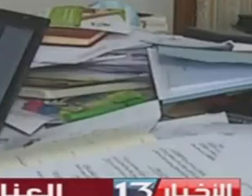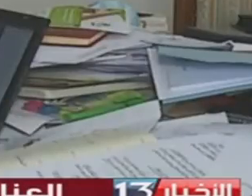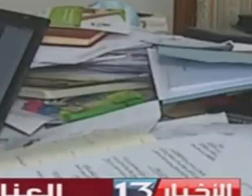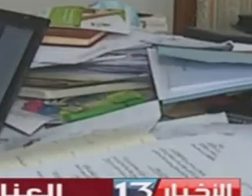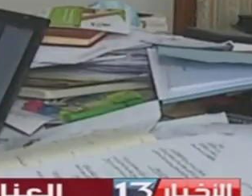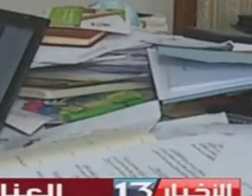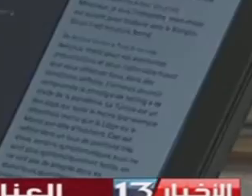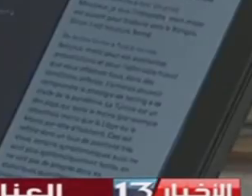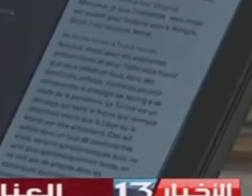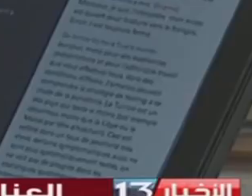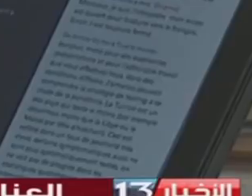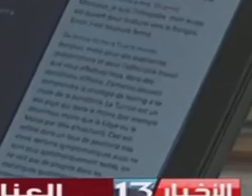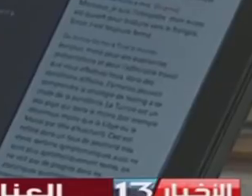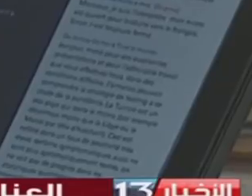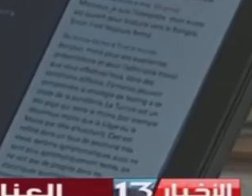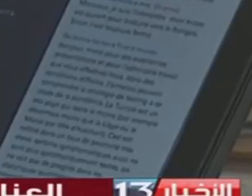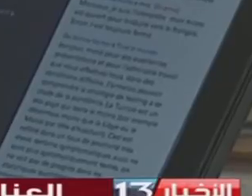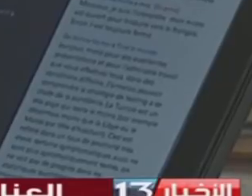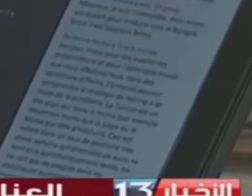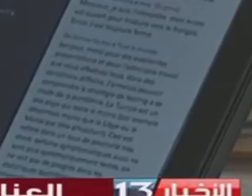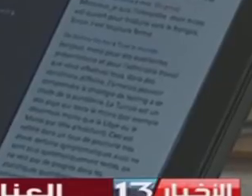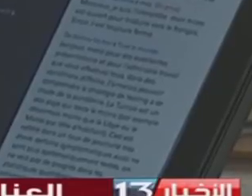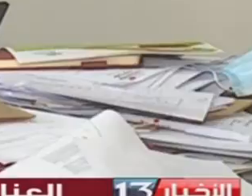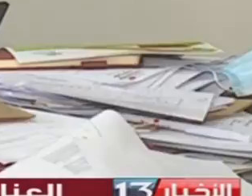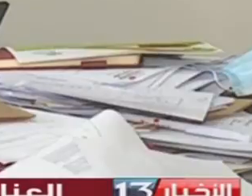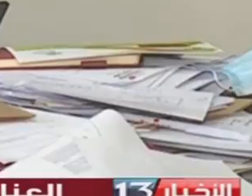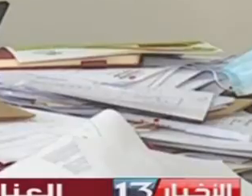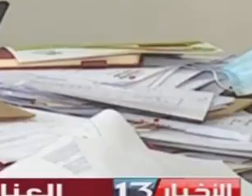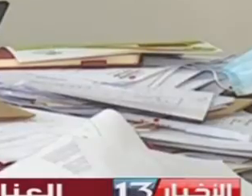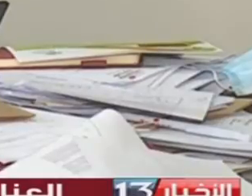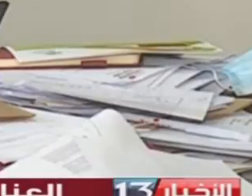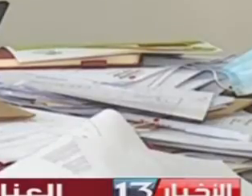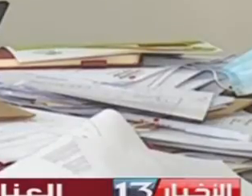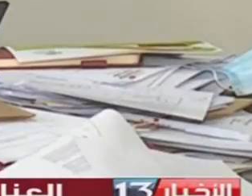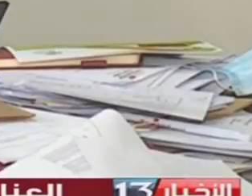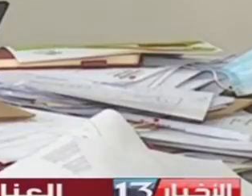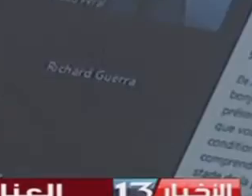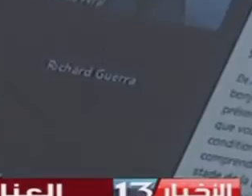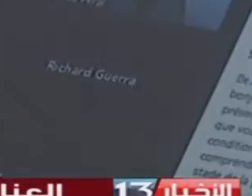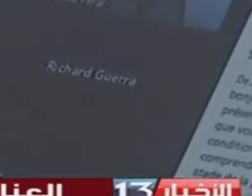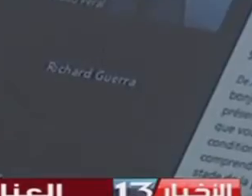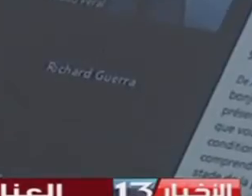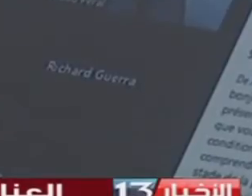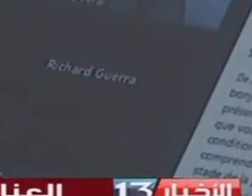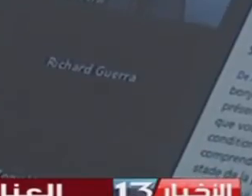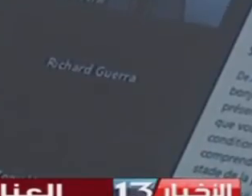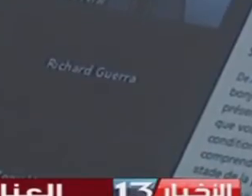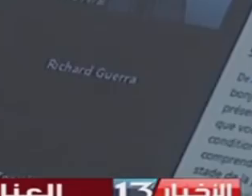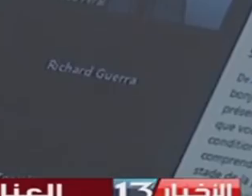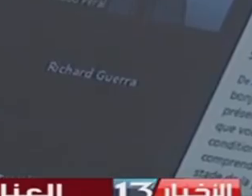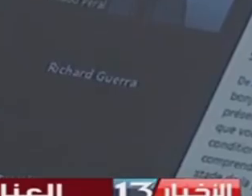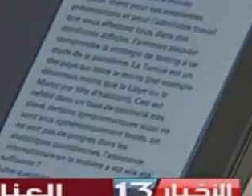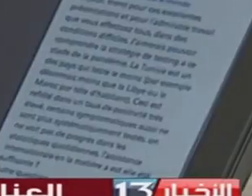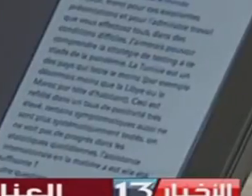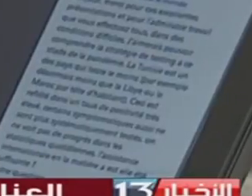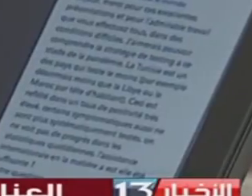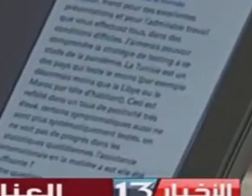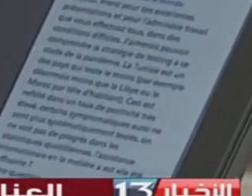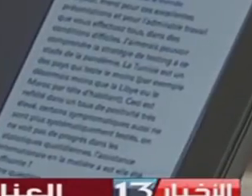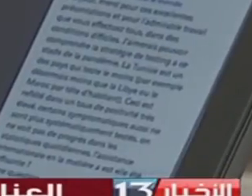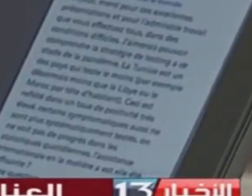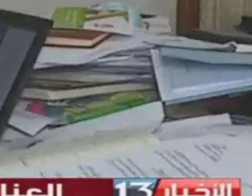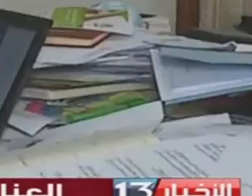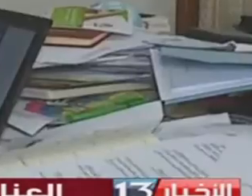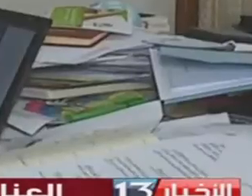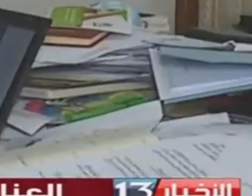تونس من بين البلدان ذات الاولويه في الحصول على طلب كوريا وفق منظمه الصحه العالميه بعد ثبوت